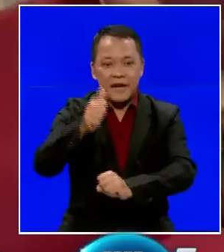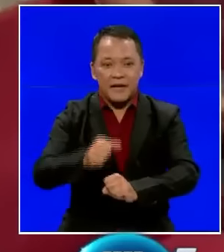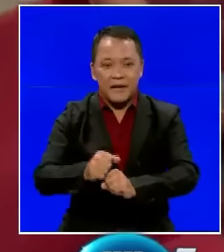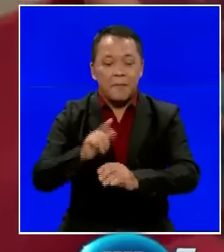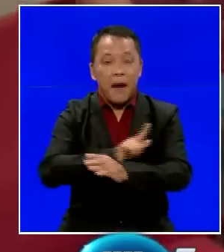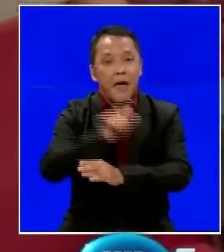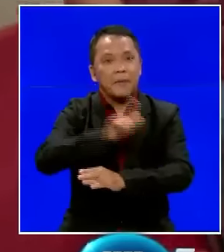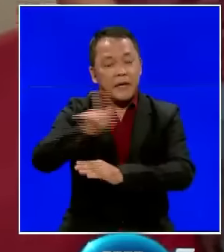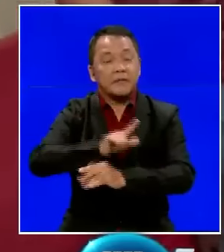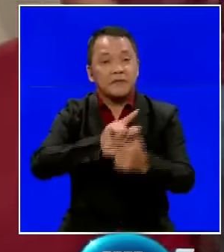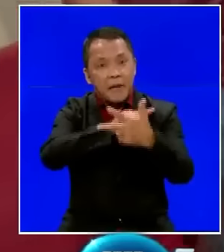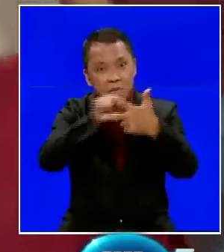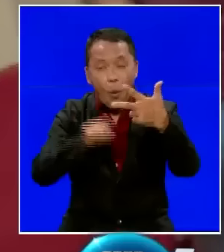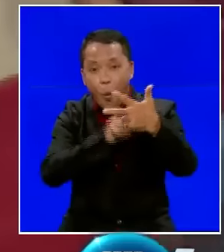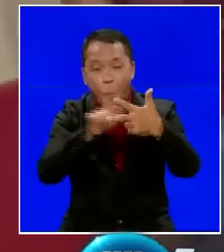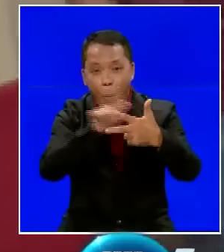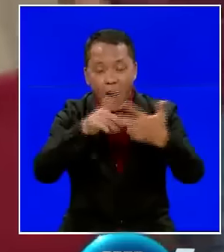ไปมา3 4ประเทศแล้ว